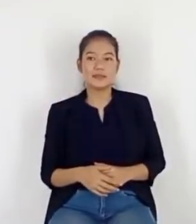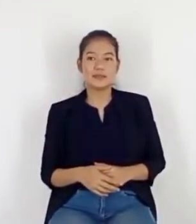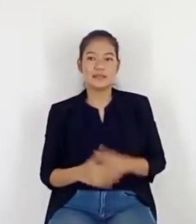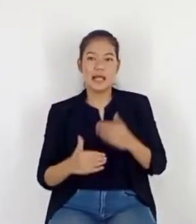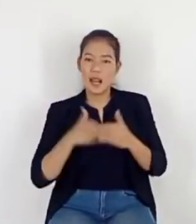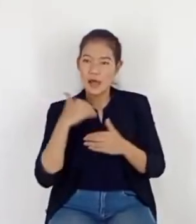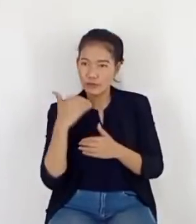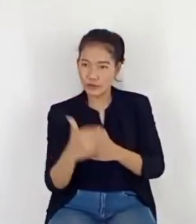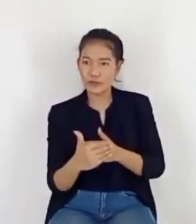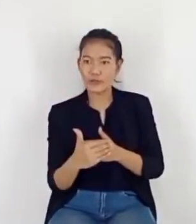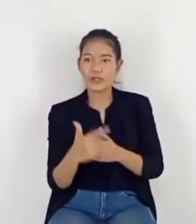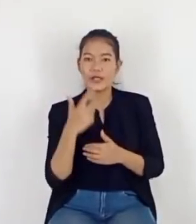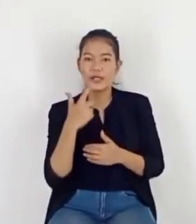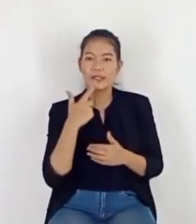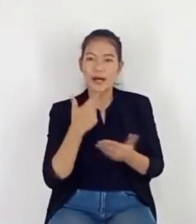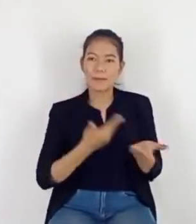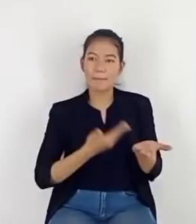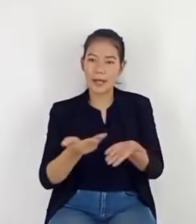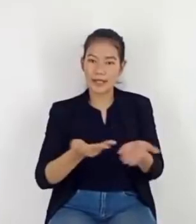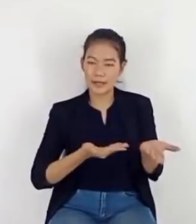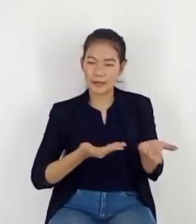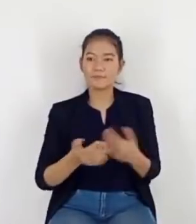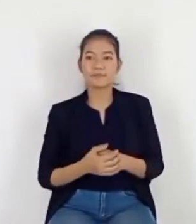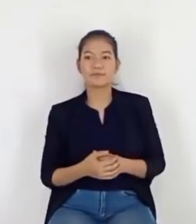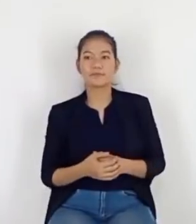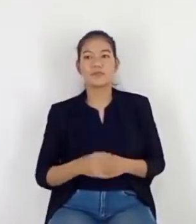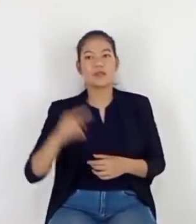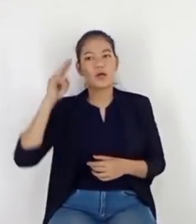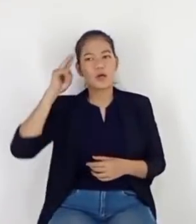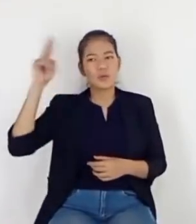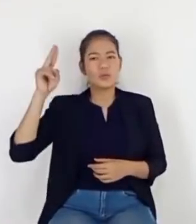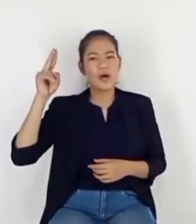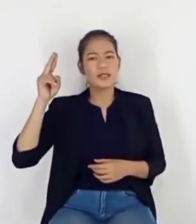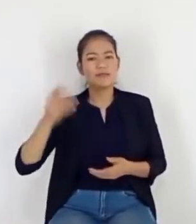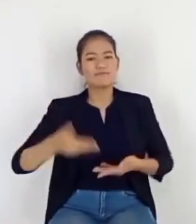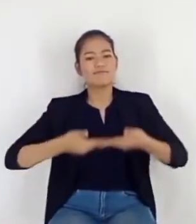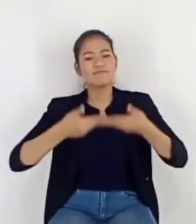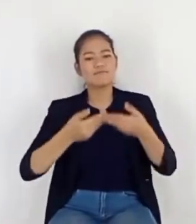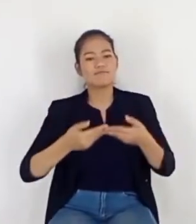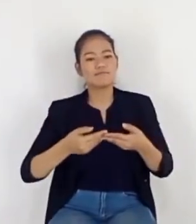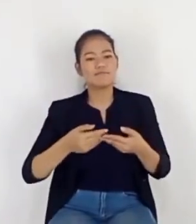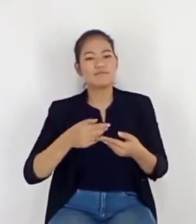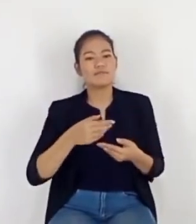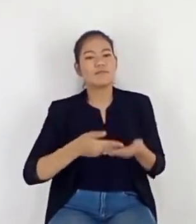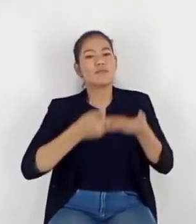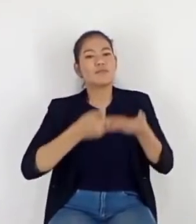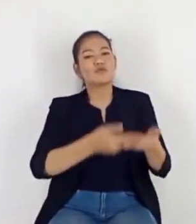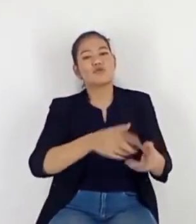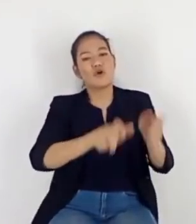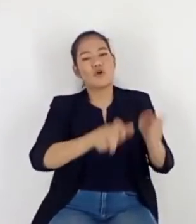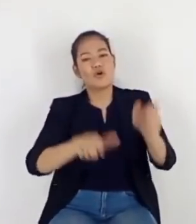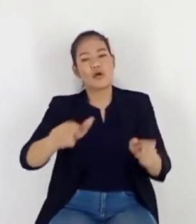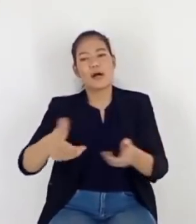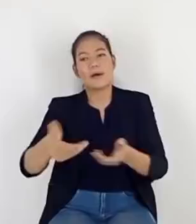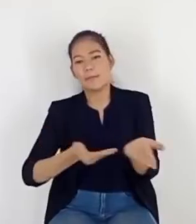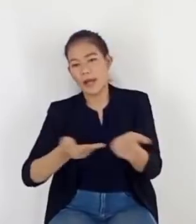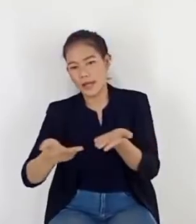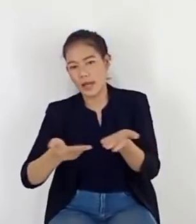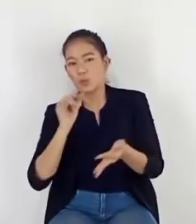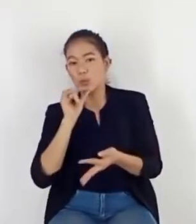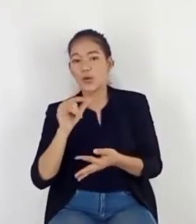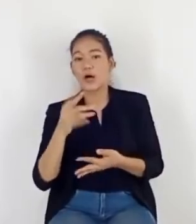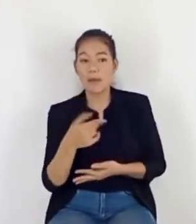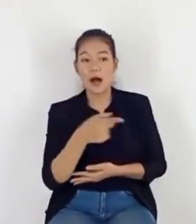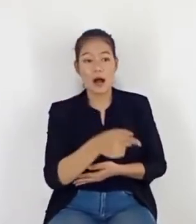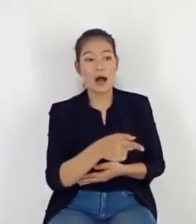pelantikan badan-badan pelayanan. Tuhan juga mengutus badan-badan pelayanan ini untuk